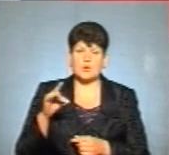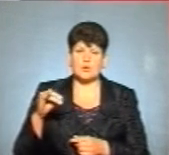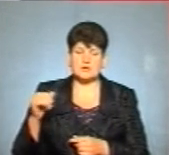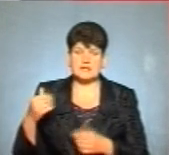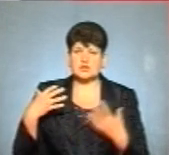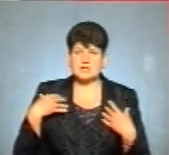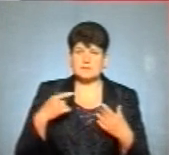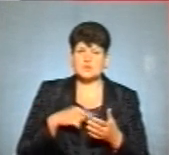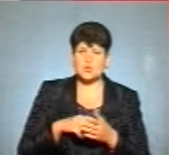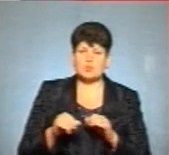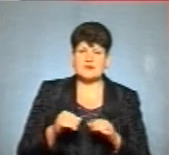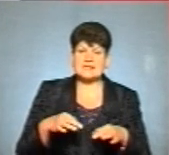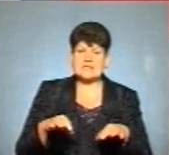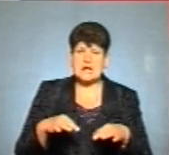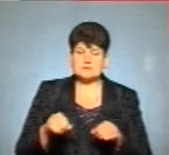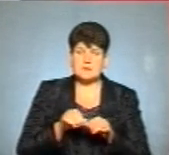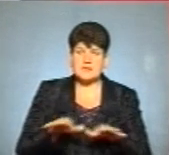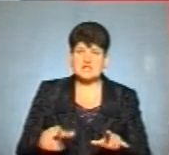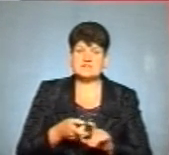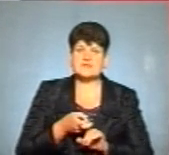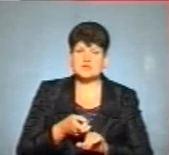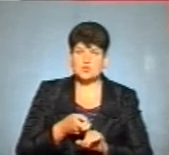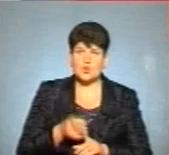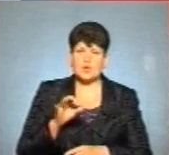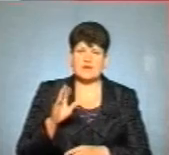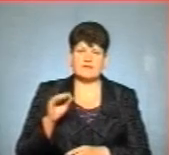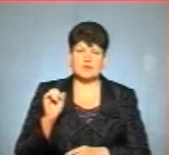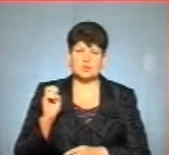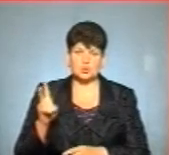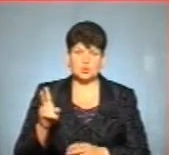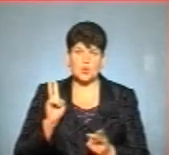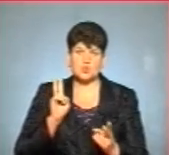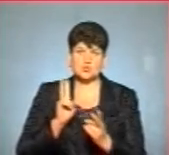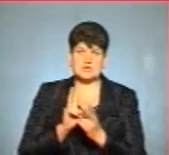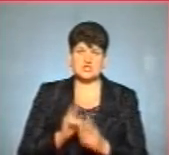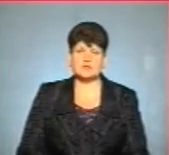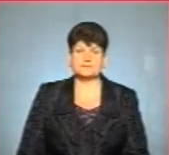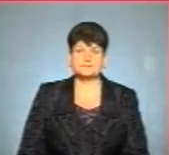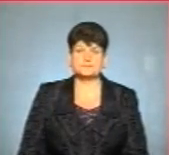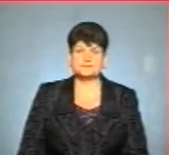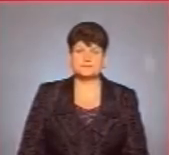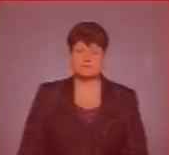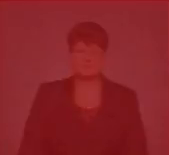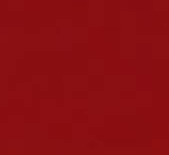начальником міського управління транспортних мереж та зв'язку Олегом Вітруком. До зустрічі!